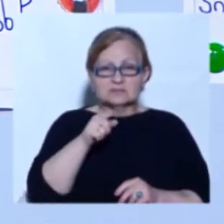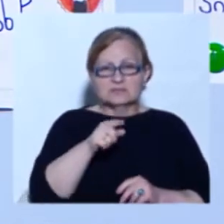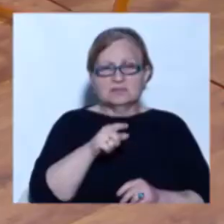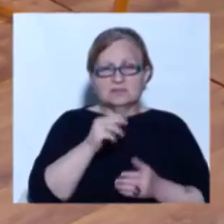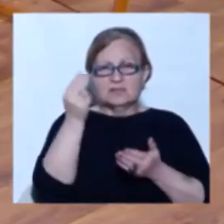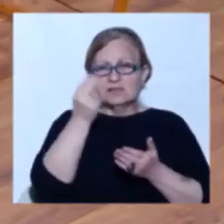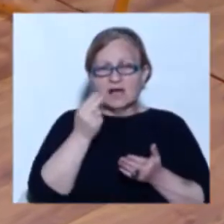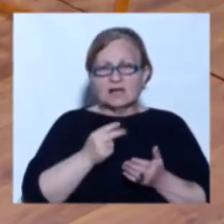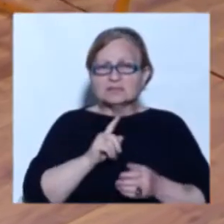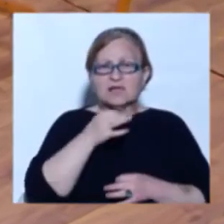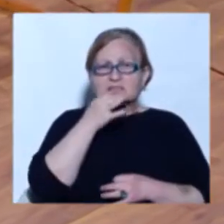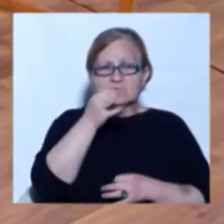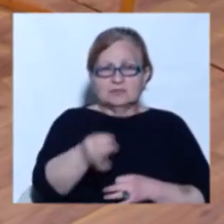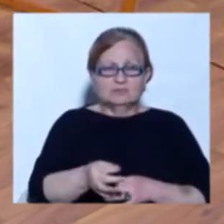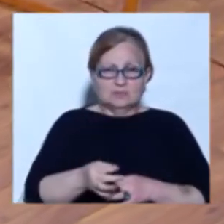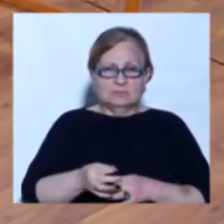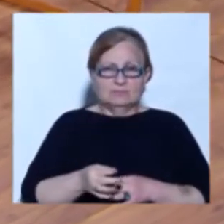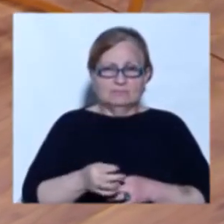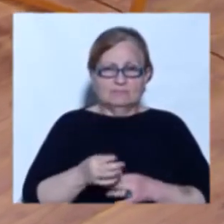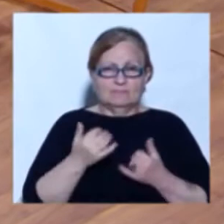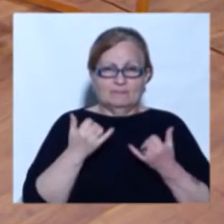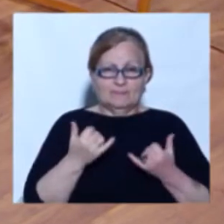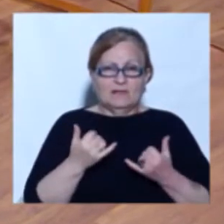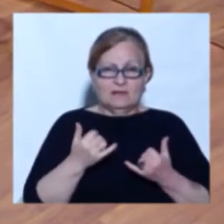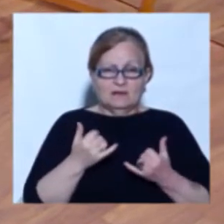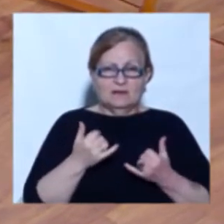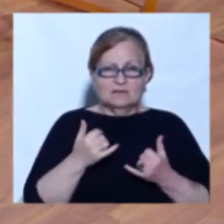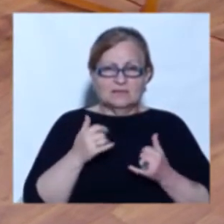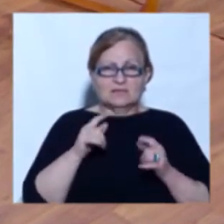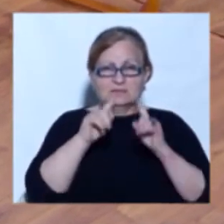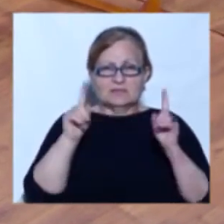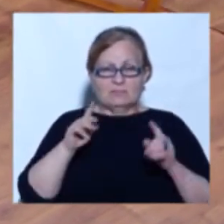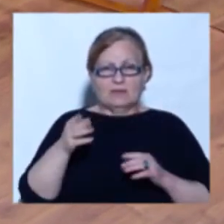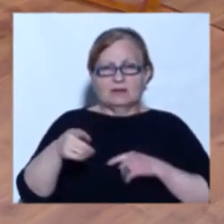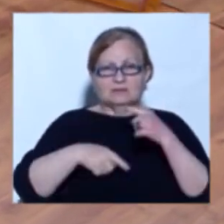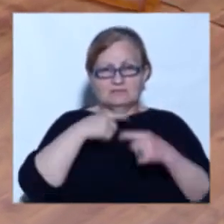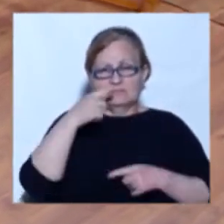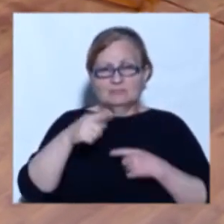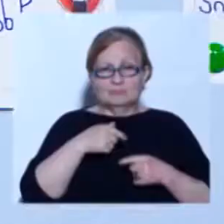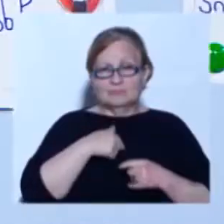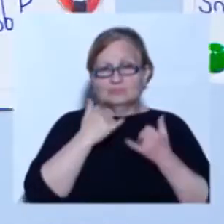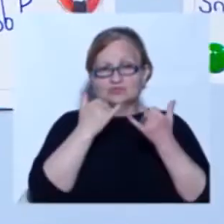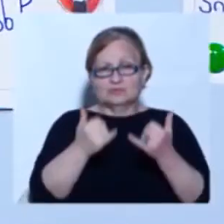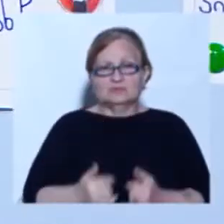ეს ნახატები ამბობენ. ახლა მოდი დაფა გადმოვატრიალოთ და მე შენთვის